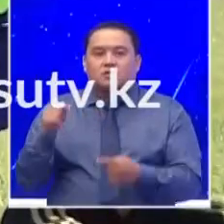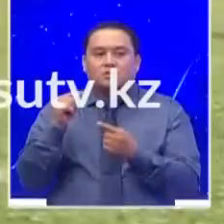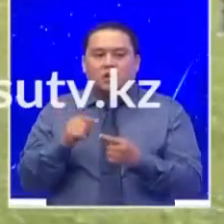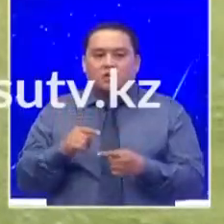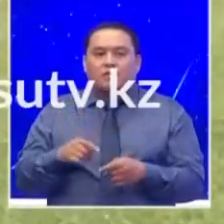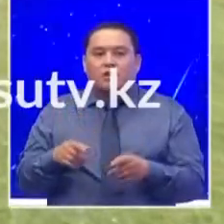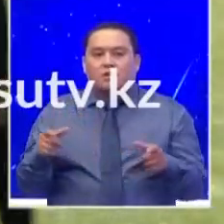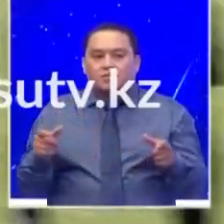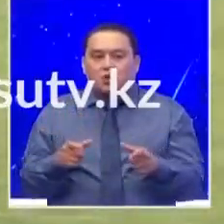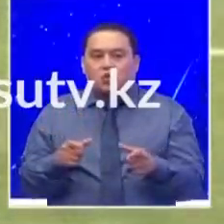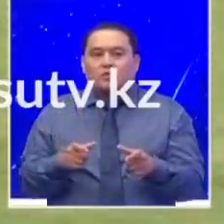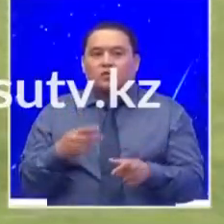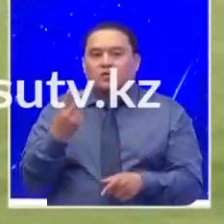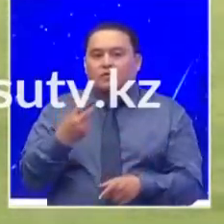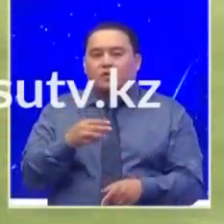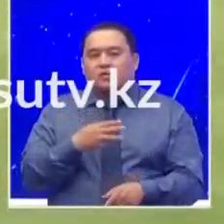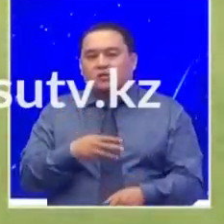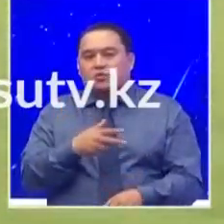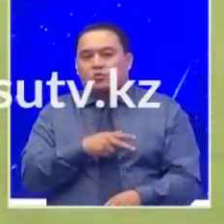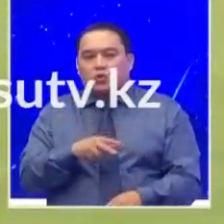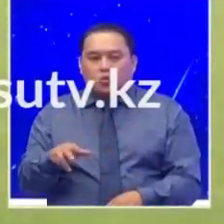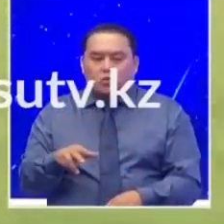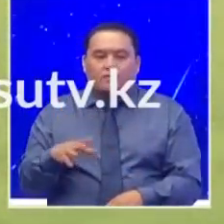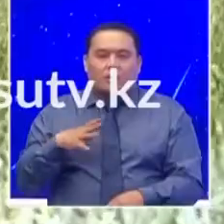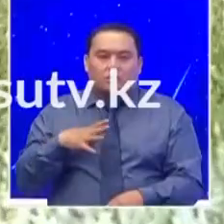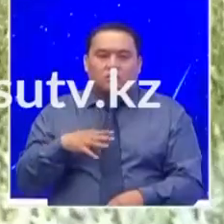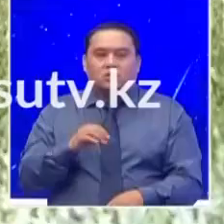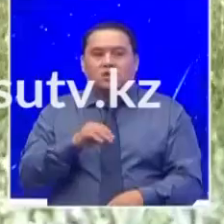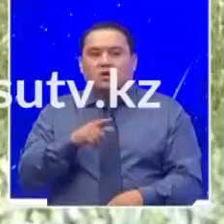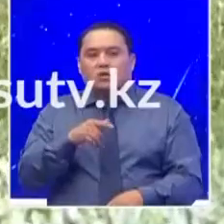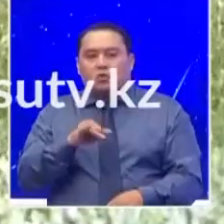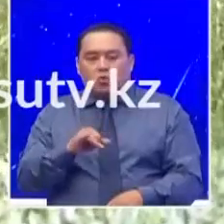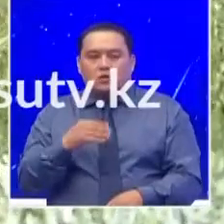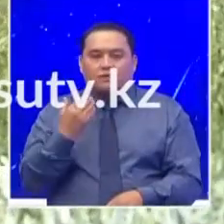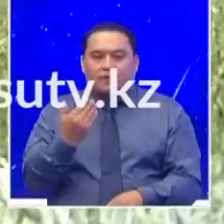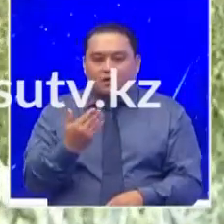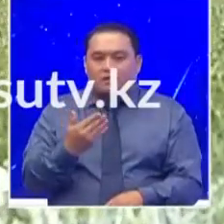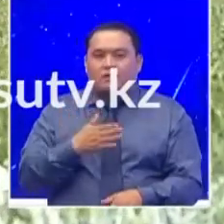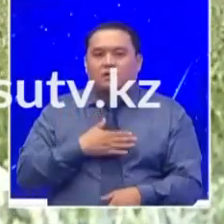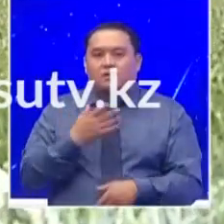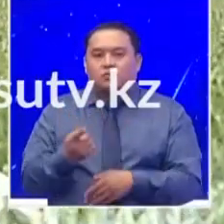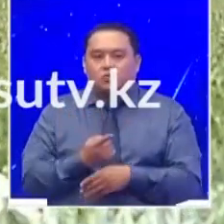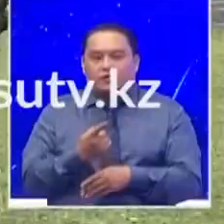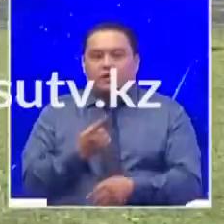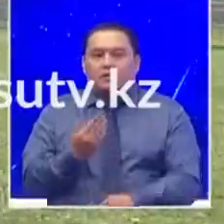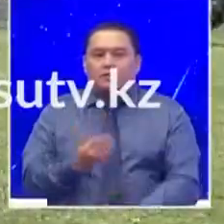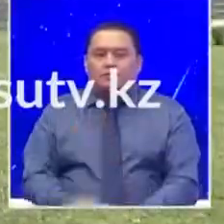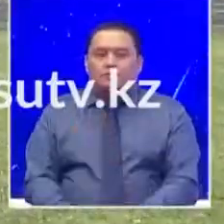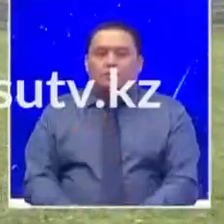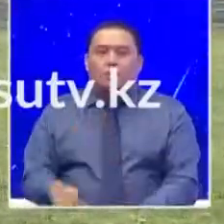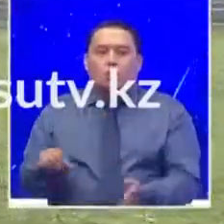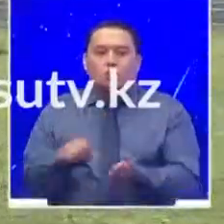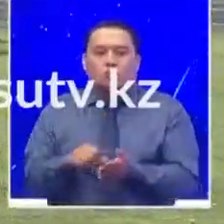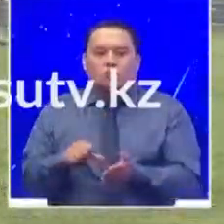с регламентом матчи прошли в 2 тайма по 30 минут на стадионе ЖТСУского государственного университета имени Ильяса Жансугурова. Все